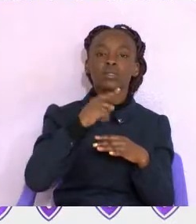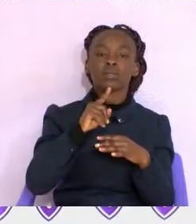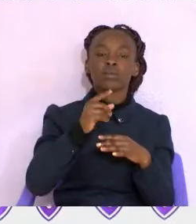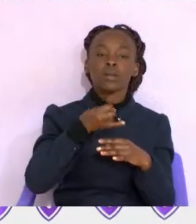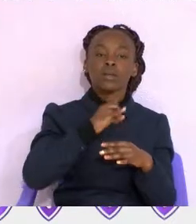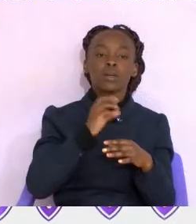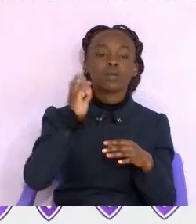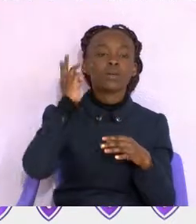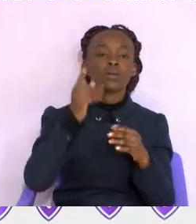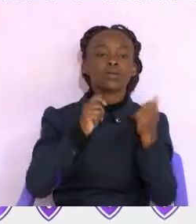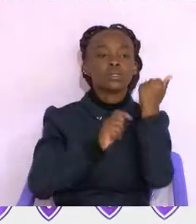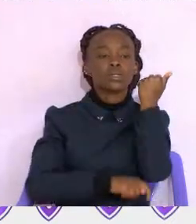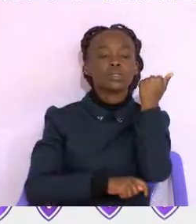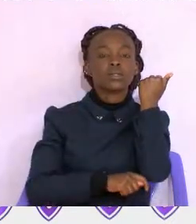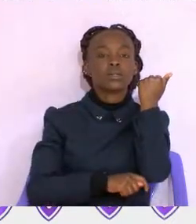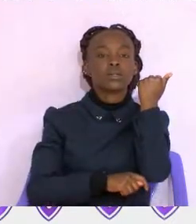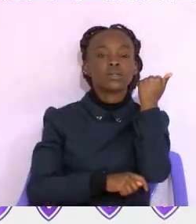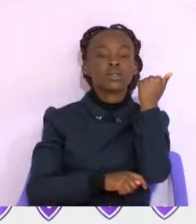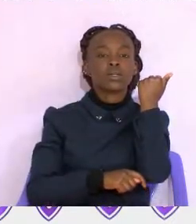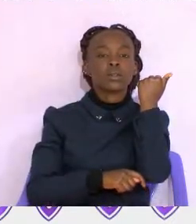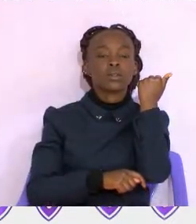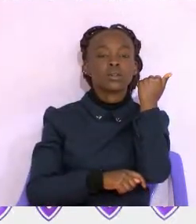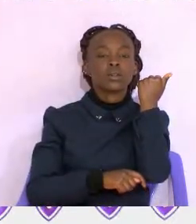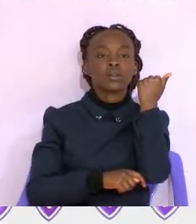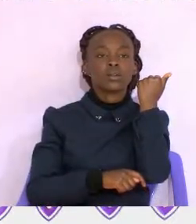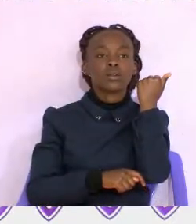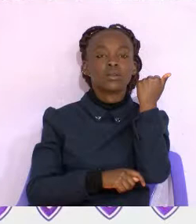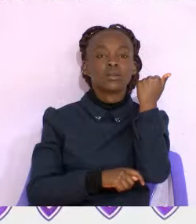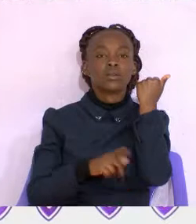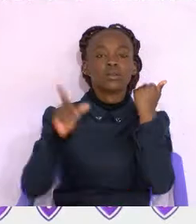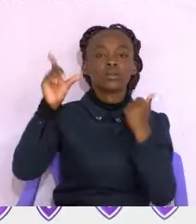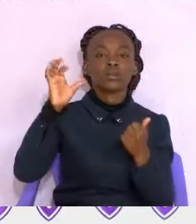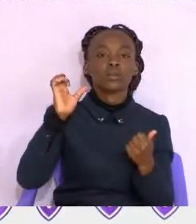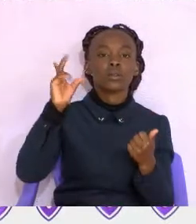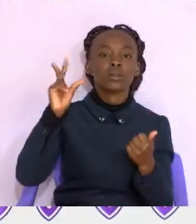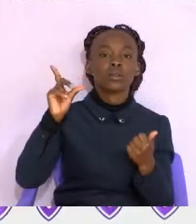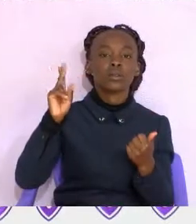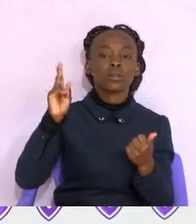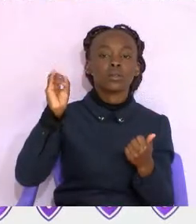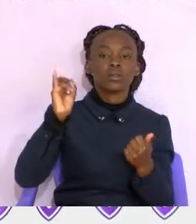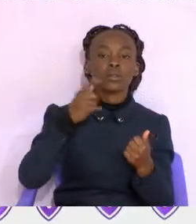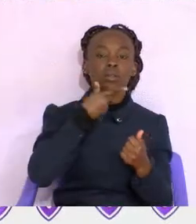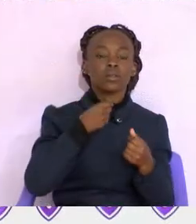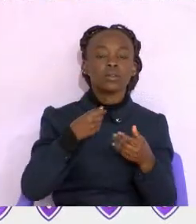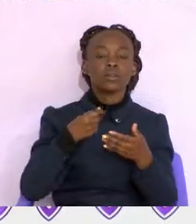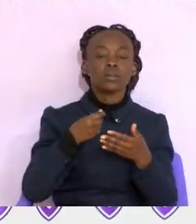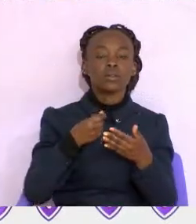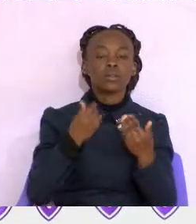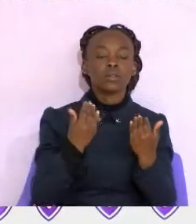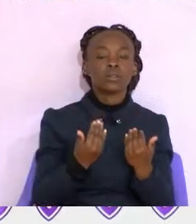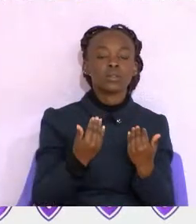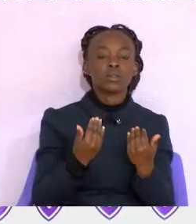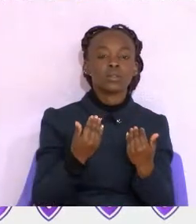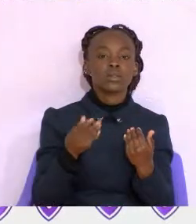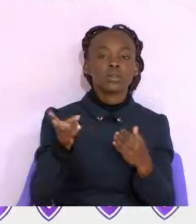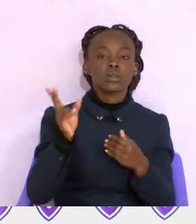Walawi. Anasema I will test the sons of Levi. Na anasema nitawajaribu kupitia tanuru ya